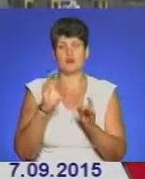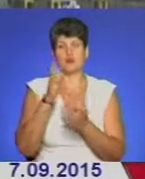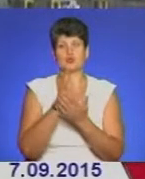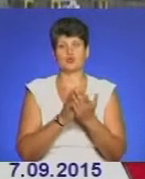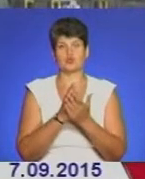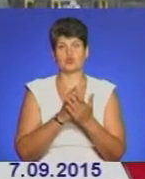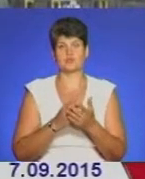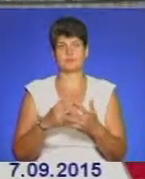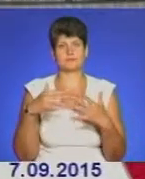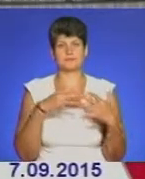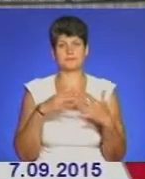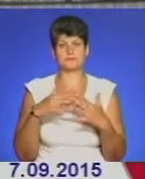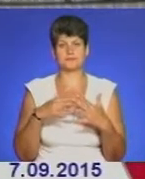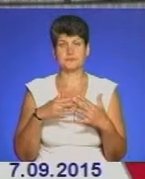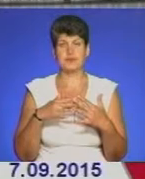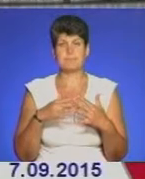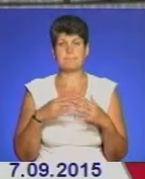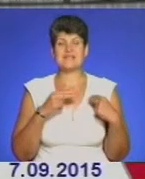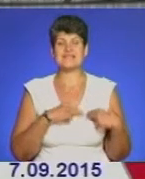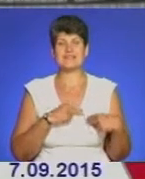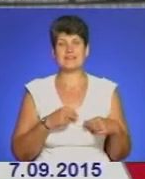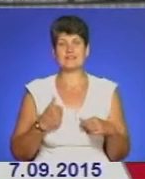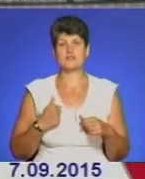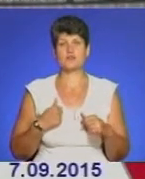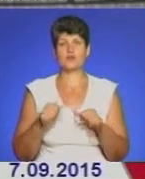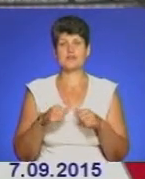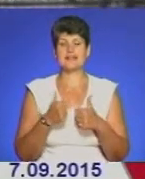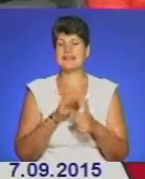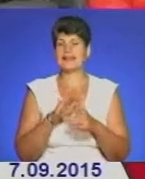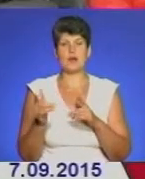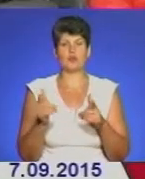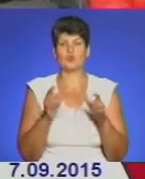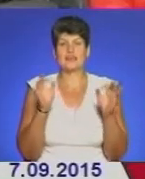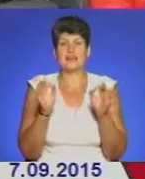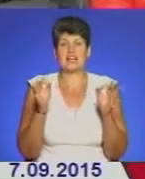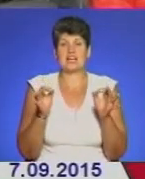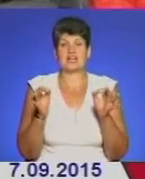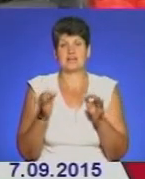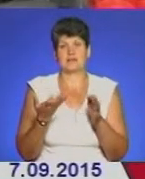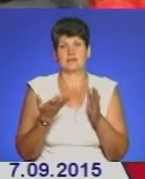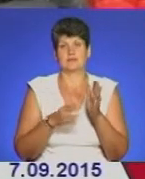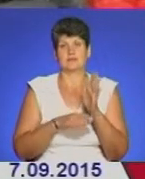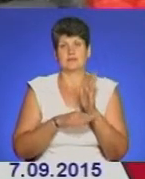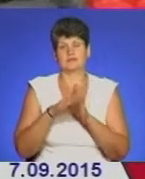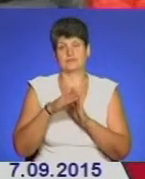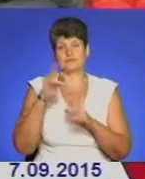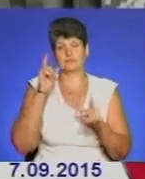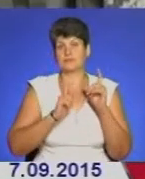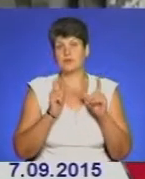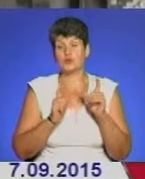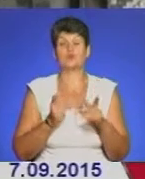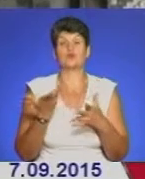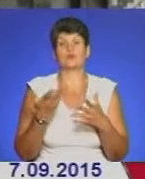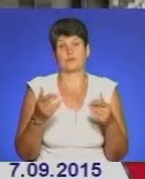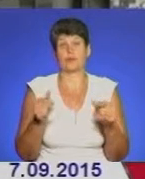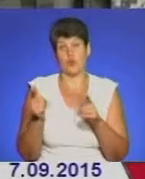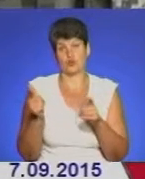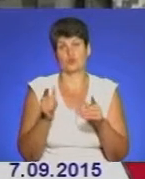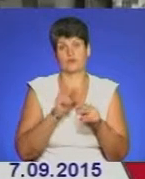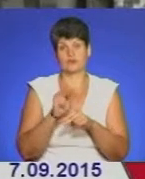силах України. Працівників для військових комісаріатів не готує жоден військовий виш України. Тож фахівців готові навчати вже під